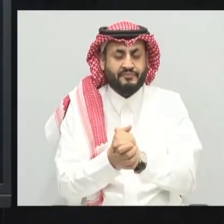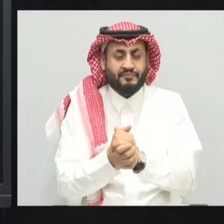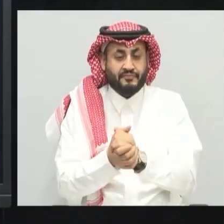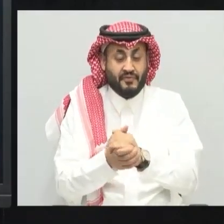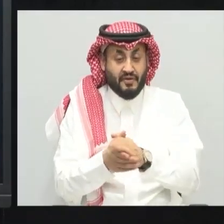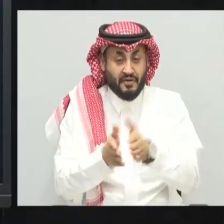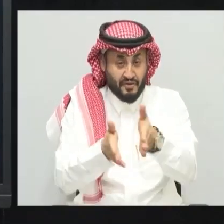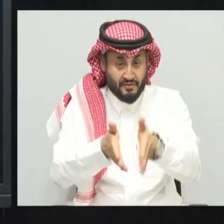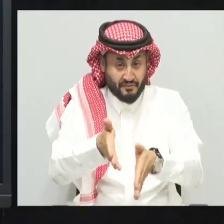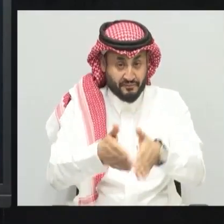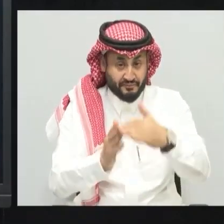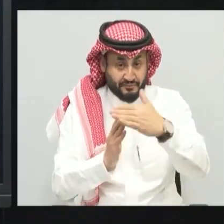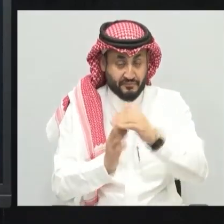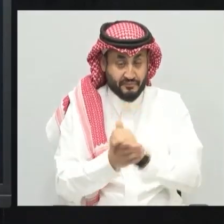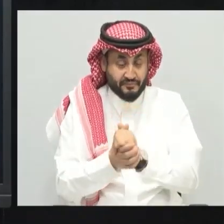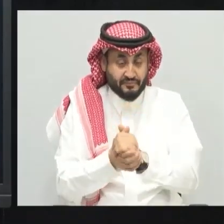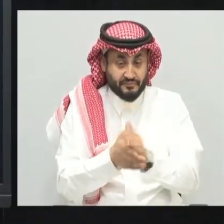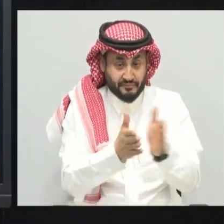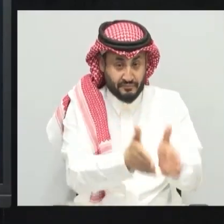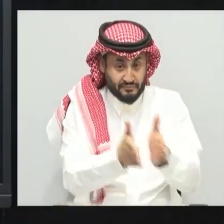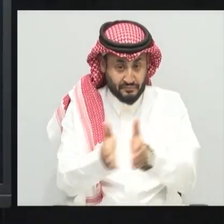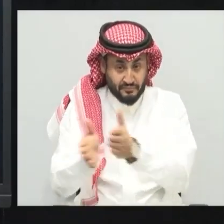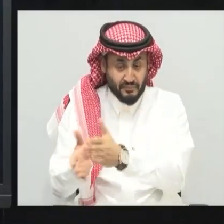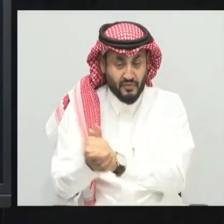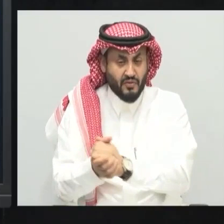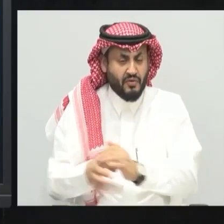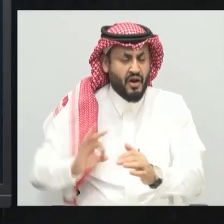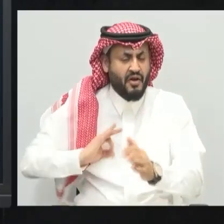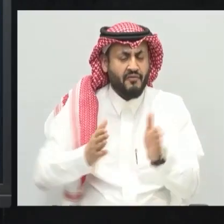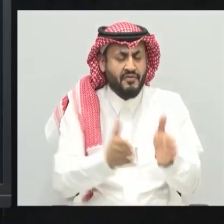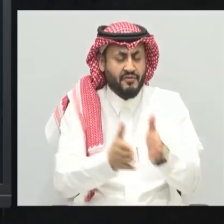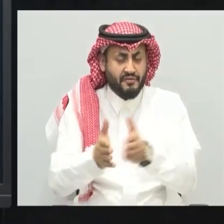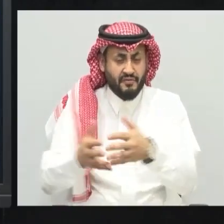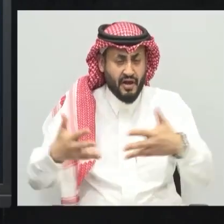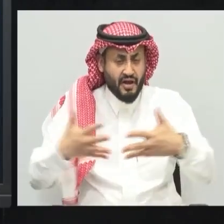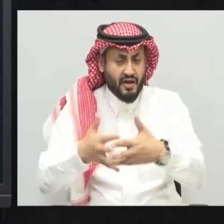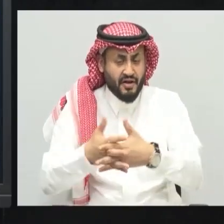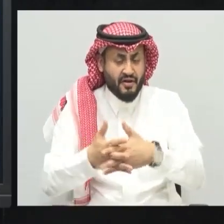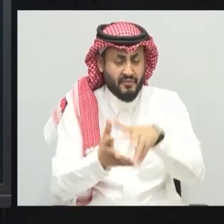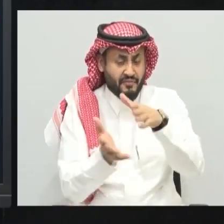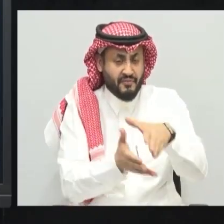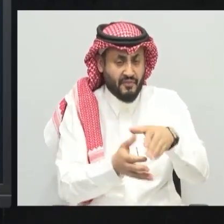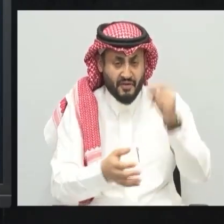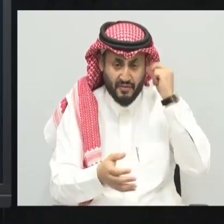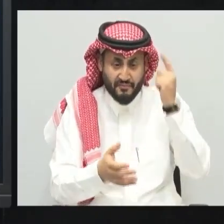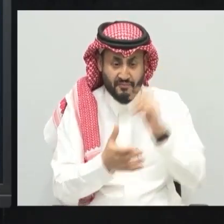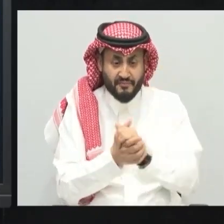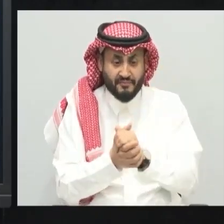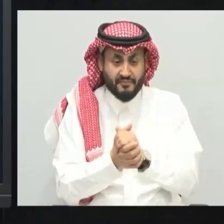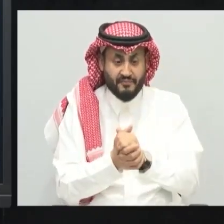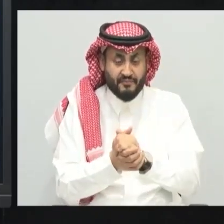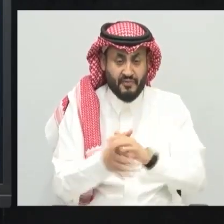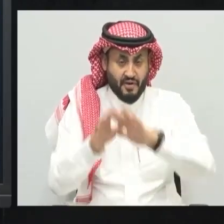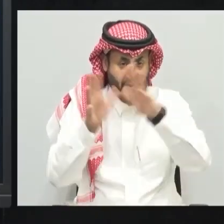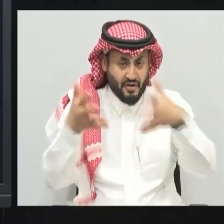ينتظم هذه هذه التفضيلات مع هذه مع هذه الميول والمهارات وغيره حينما